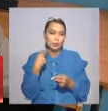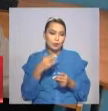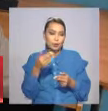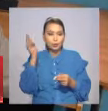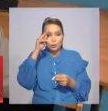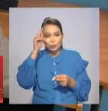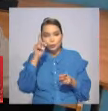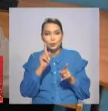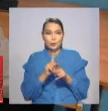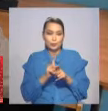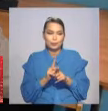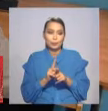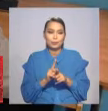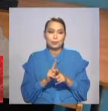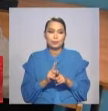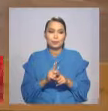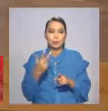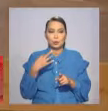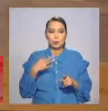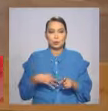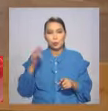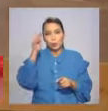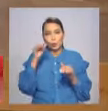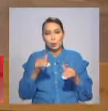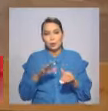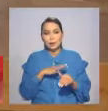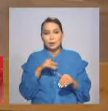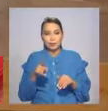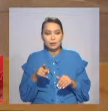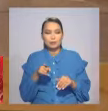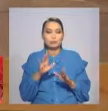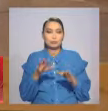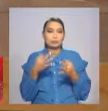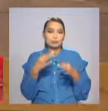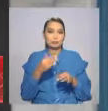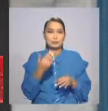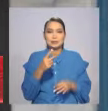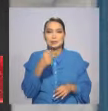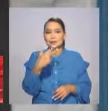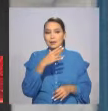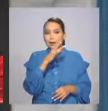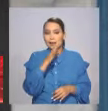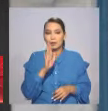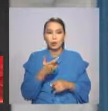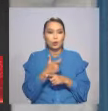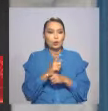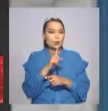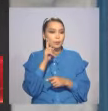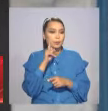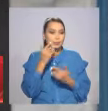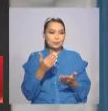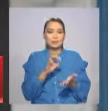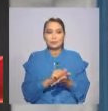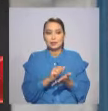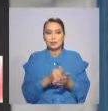изучал маркетинг, учился на третьем курсе колледжа. Когда он освободится, ему будет уже за 30. Очень много молодежи сейчас этим